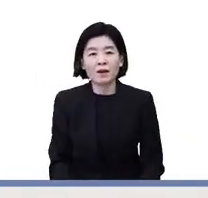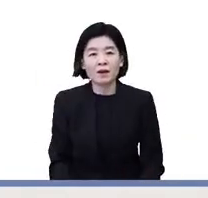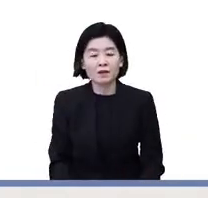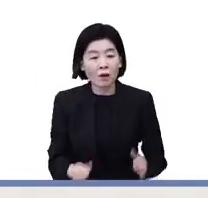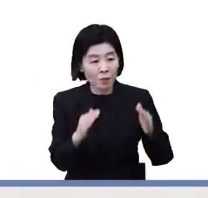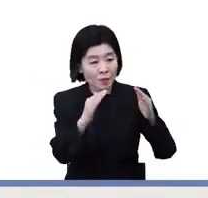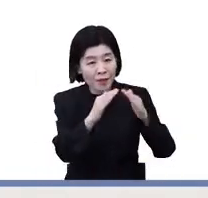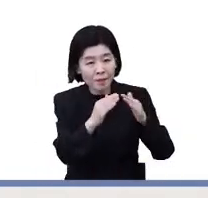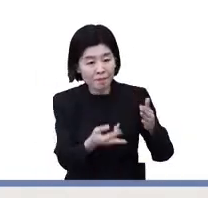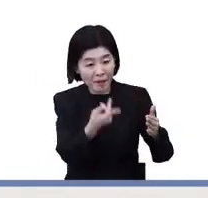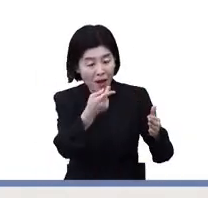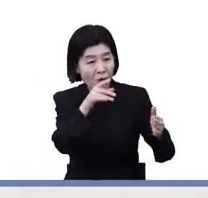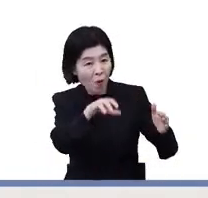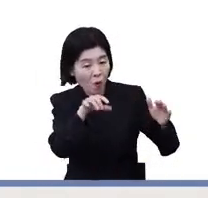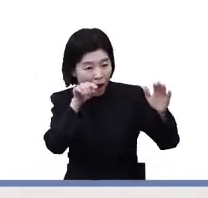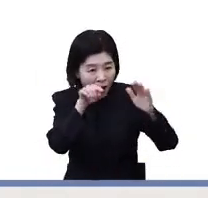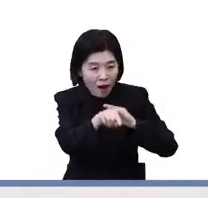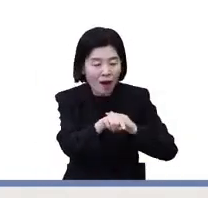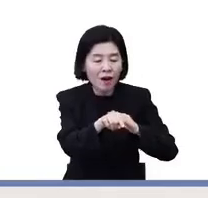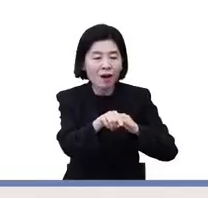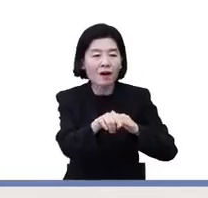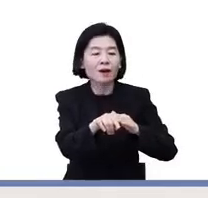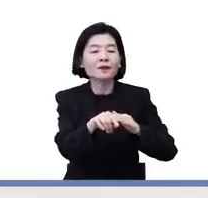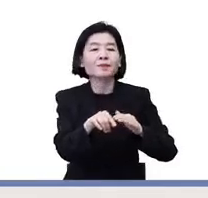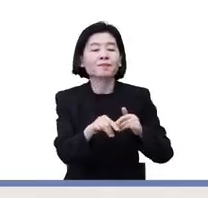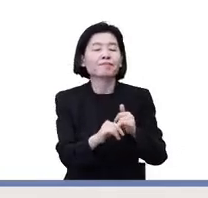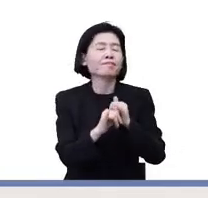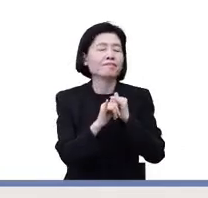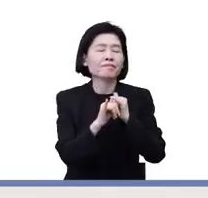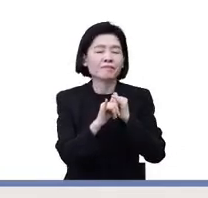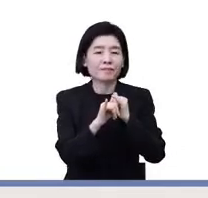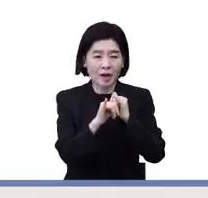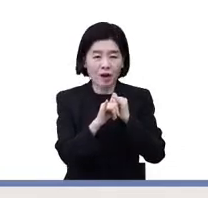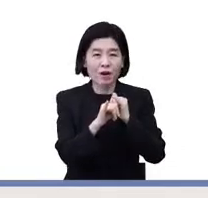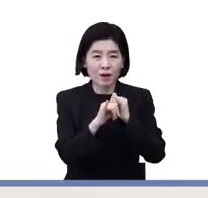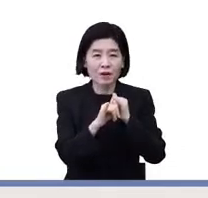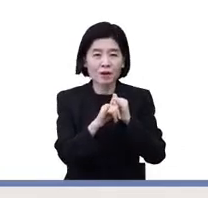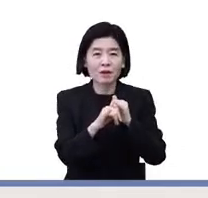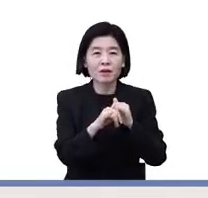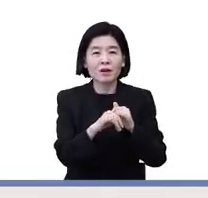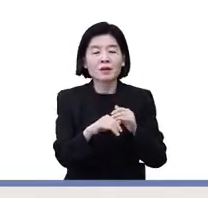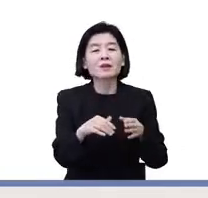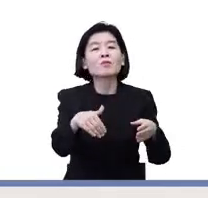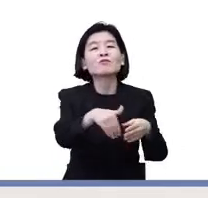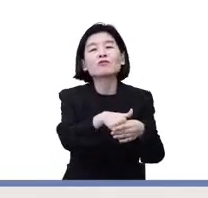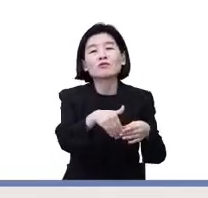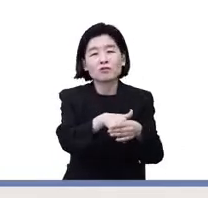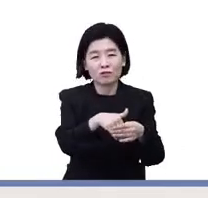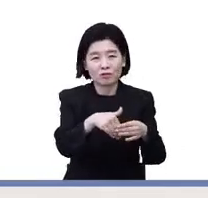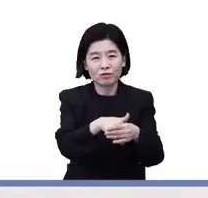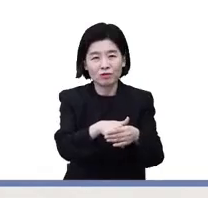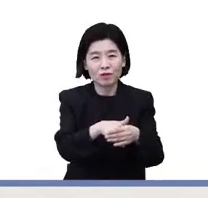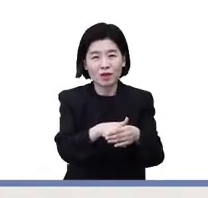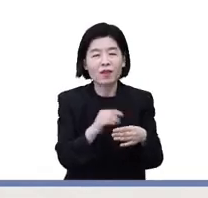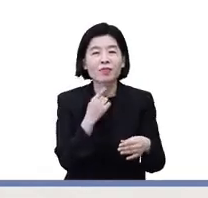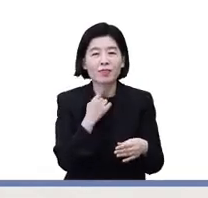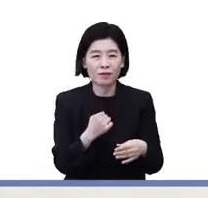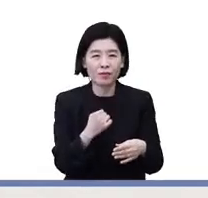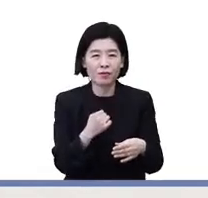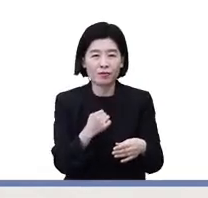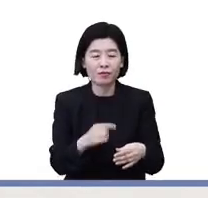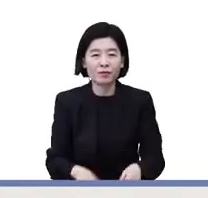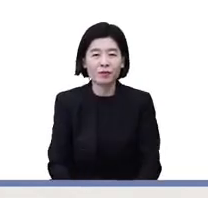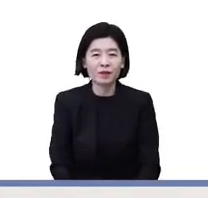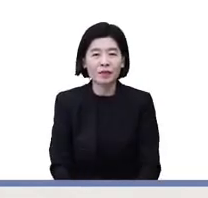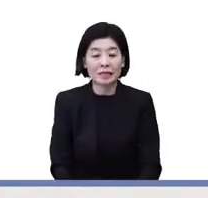빈집을 골라서 어떤 자살을 하는 이런 그 문화적인 현상으로서 자살이 전염성을